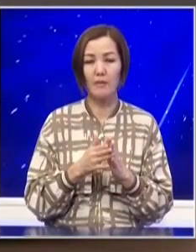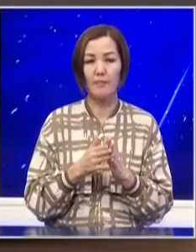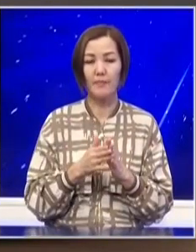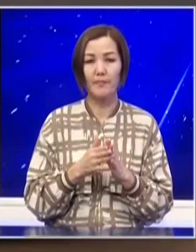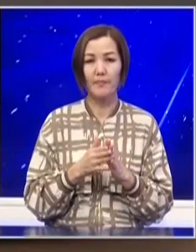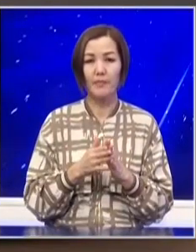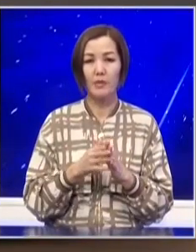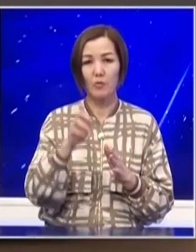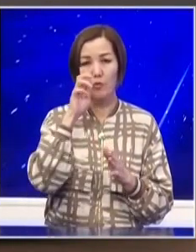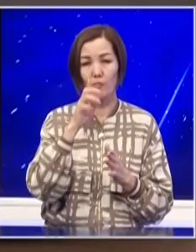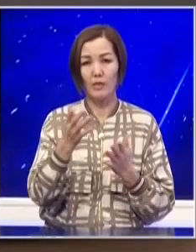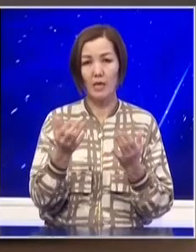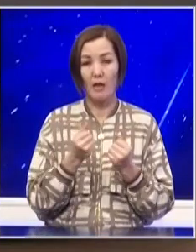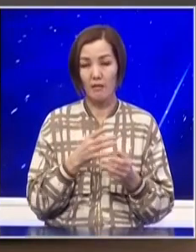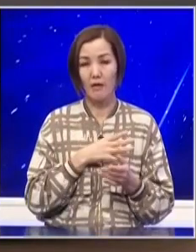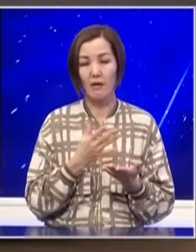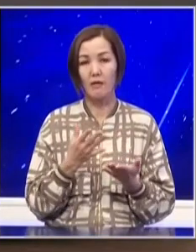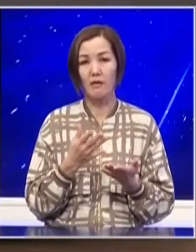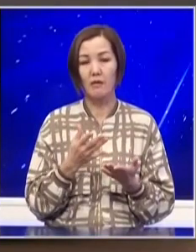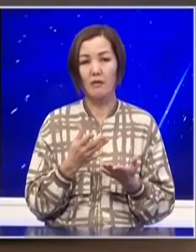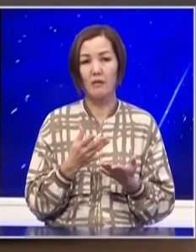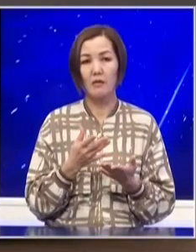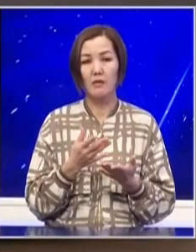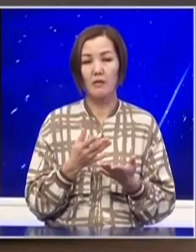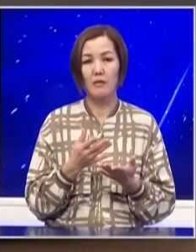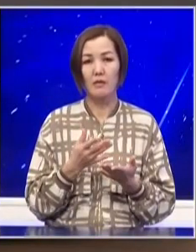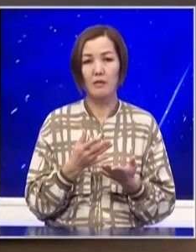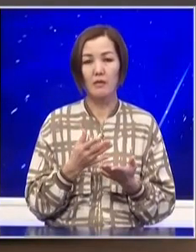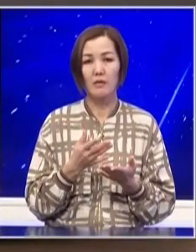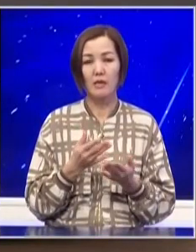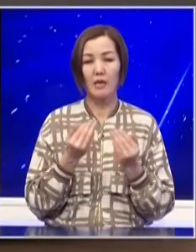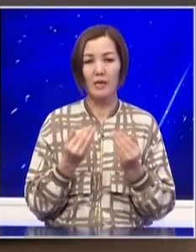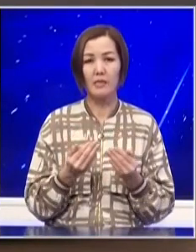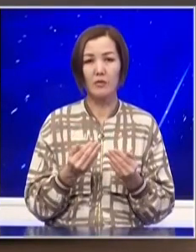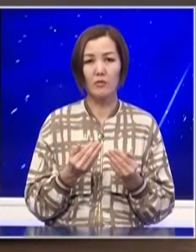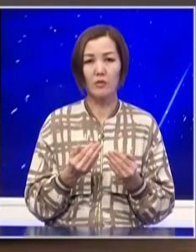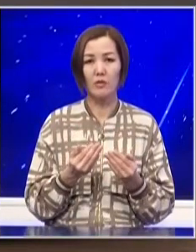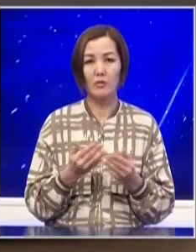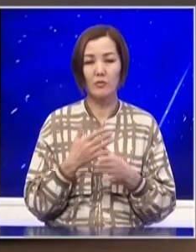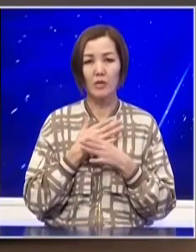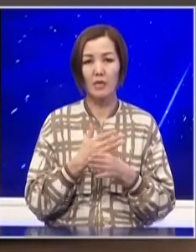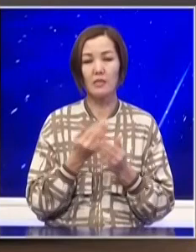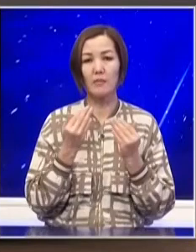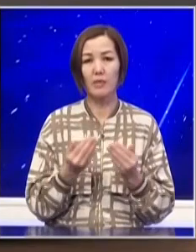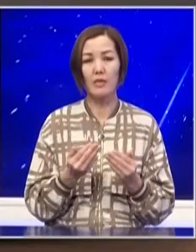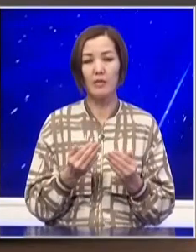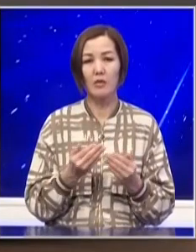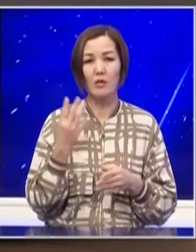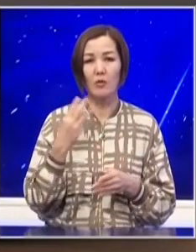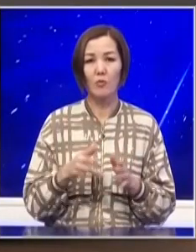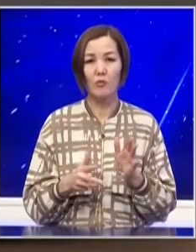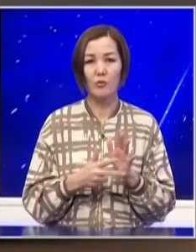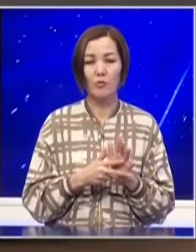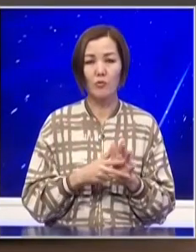келісіп, өкіметке өткіздік, әкімшіліктің балансы өткіздік теңгеріміне. Соның арқасында міне биыл 39